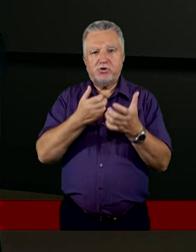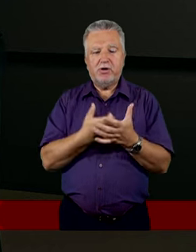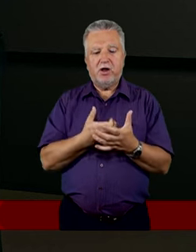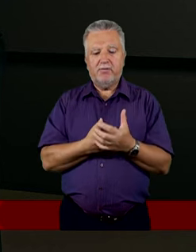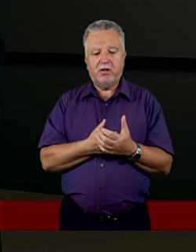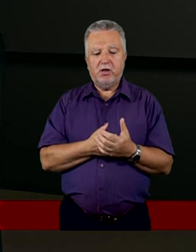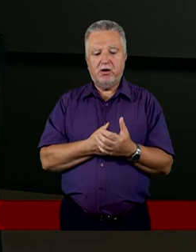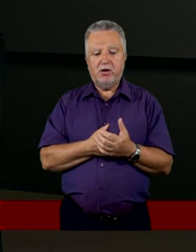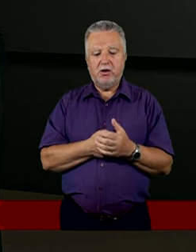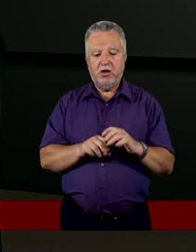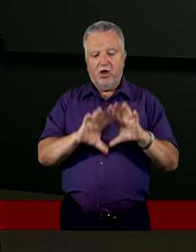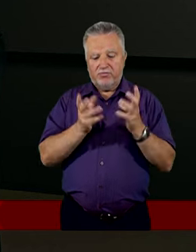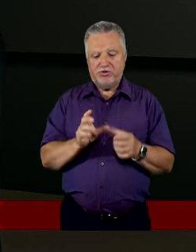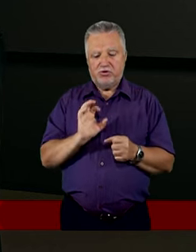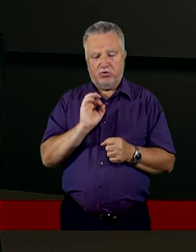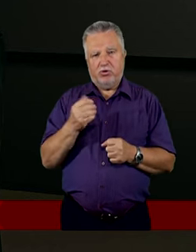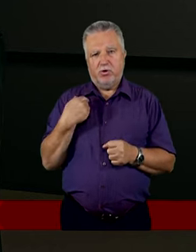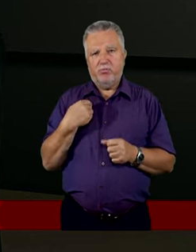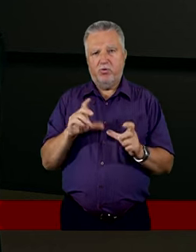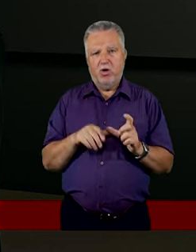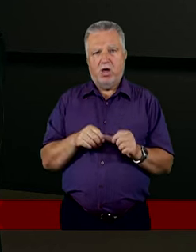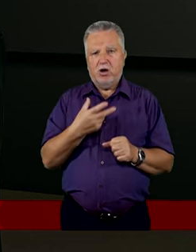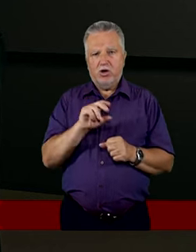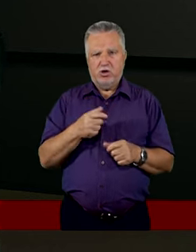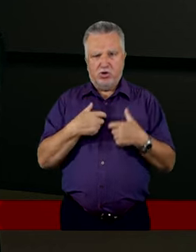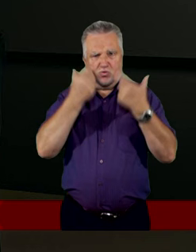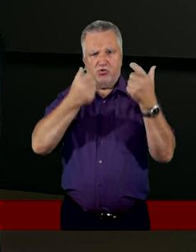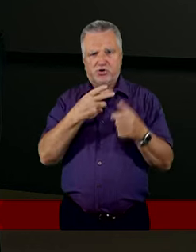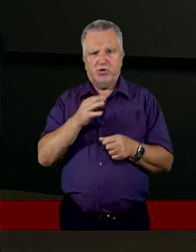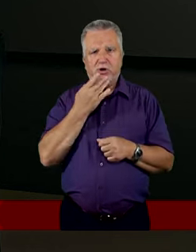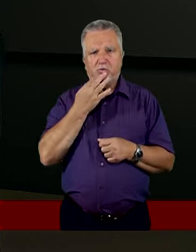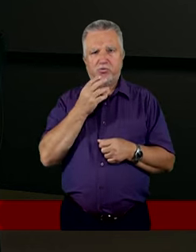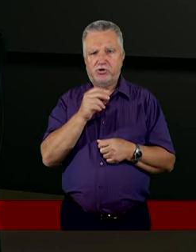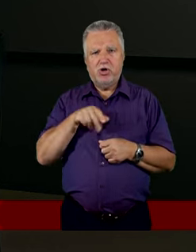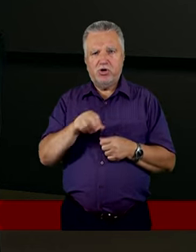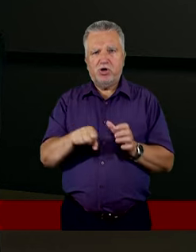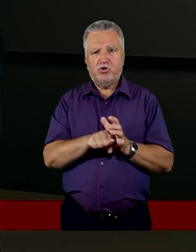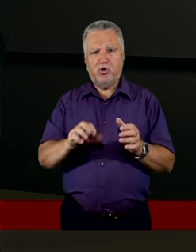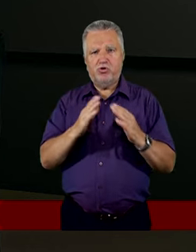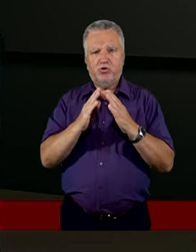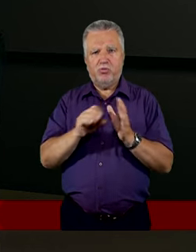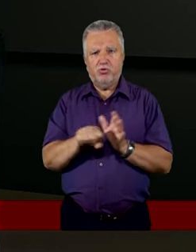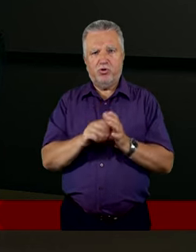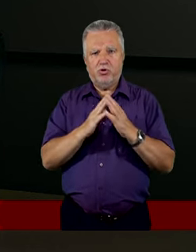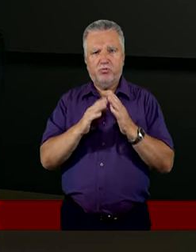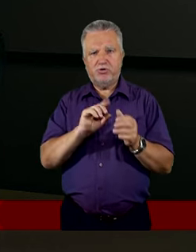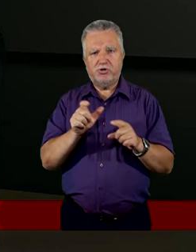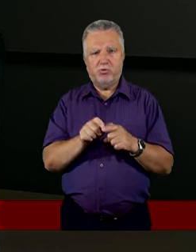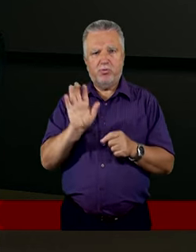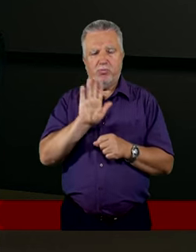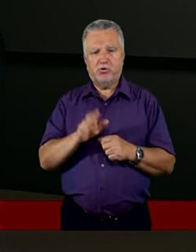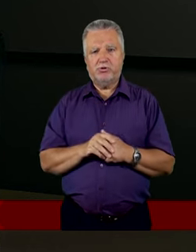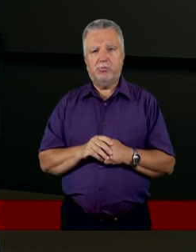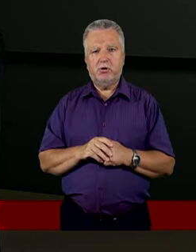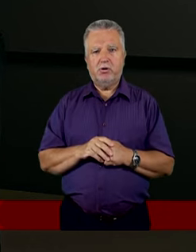Ewangelii. Wszystko dobre było, ale nie mówić, nie głosić tego, nie chodzić od domu do domu ze Słowem